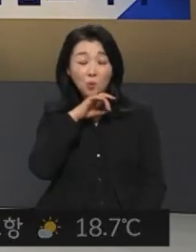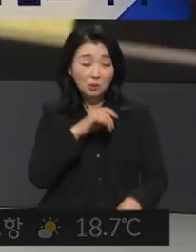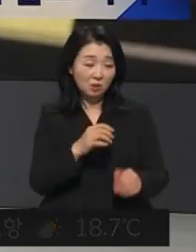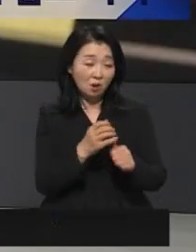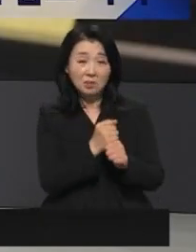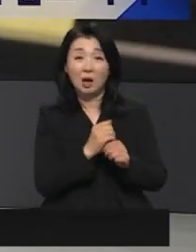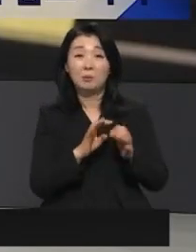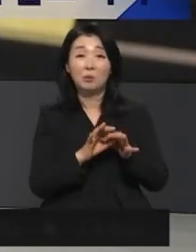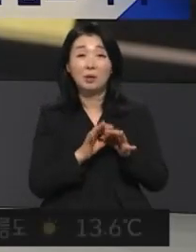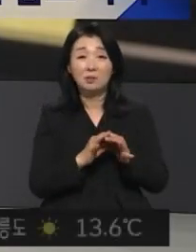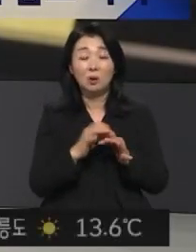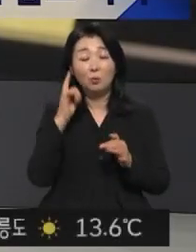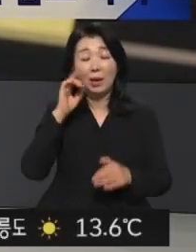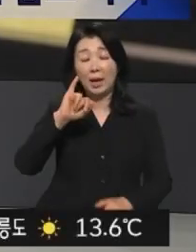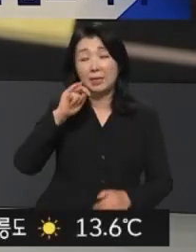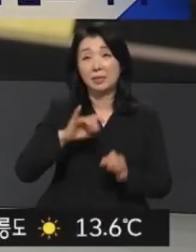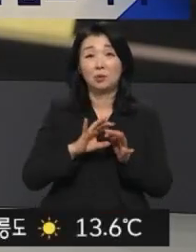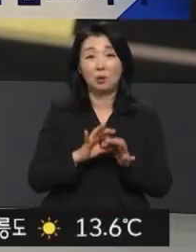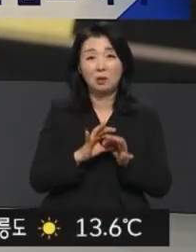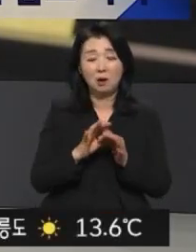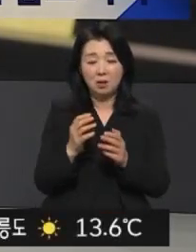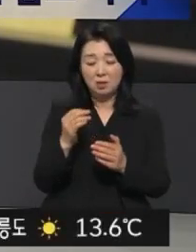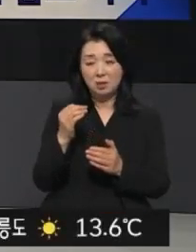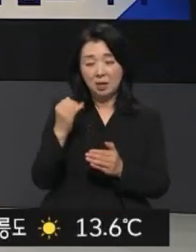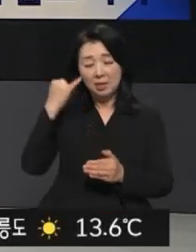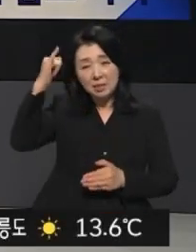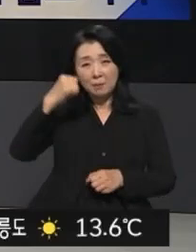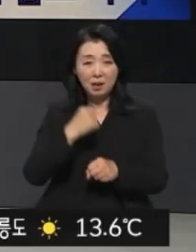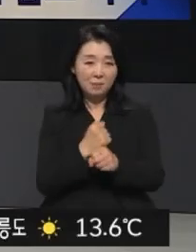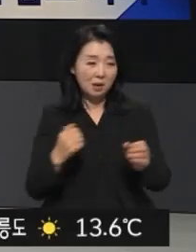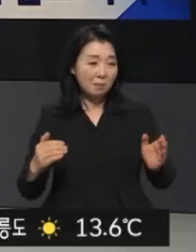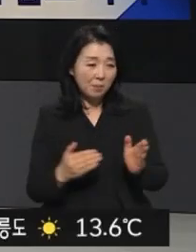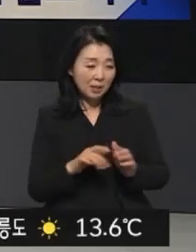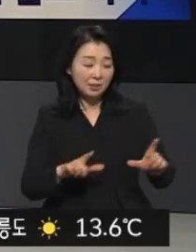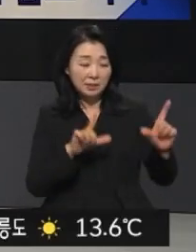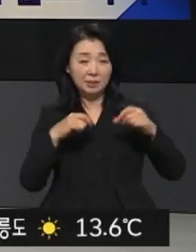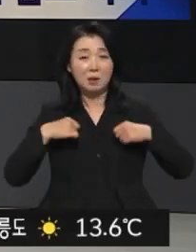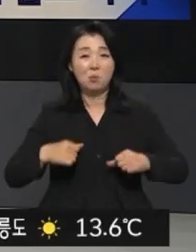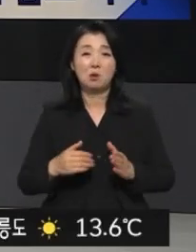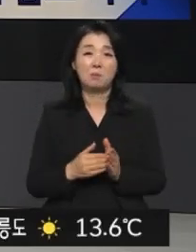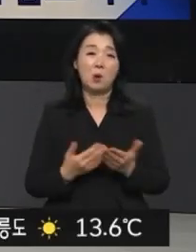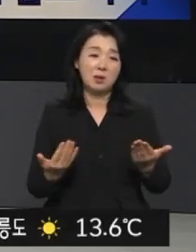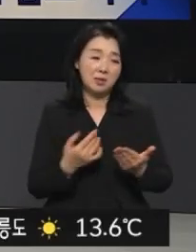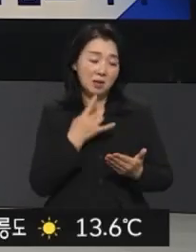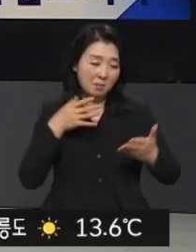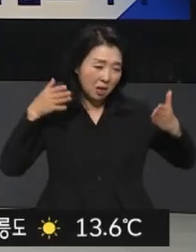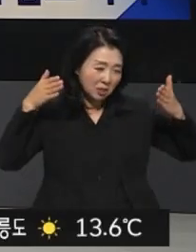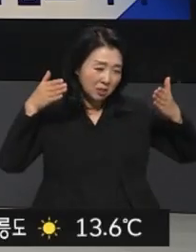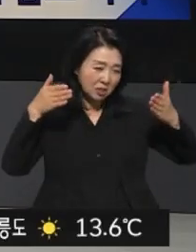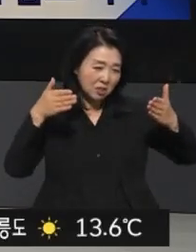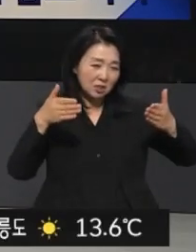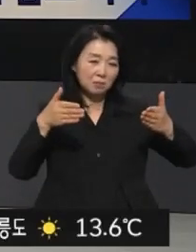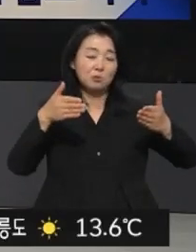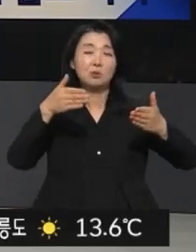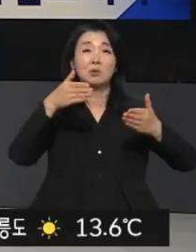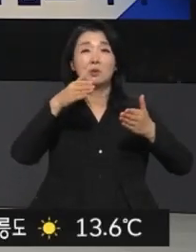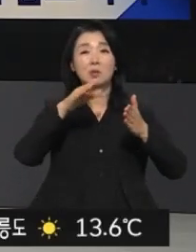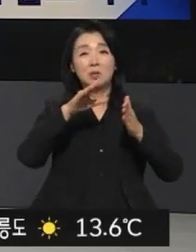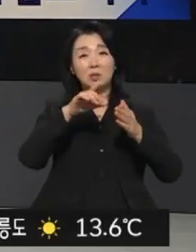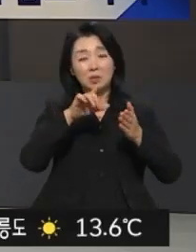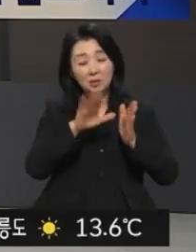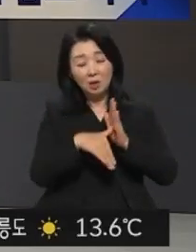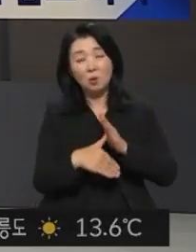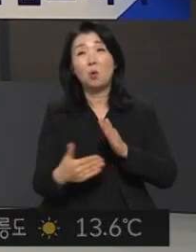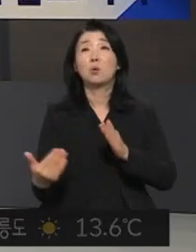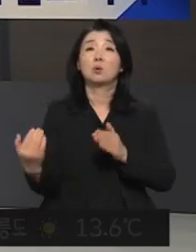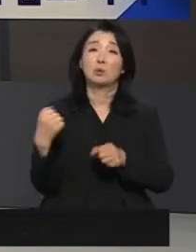크런치 모드, 다시 말해 이 개발 마감을 앞두고서는 모든 일상을 포기하고 밤낮 일에만 몰두하는 시절로 돌아갈까 봐 우려하는